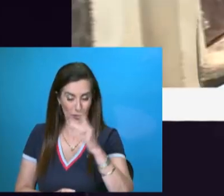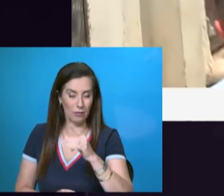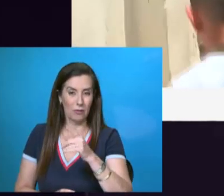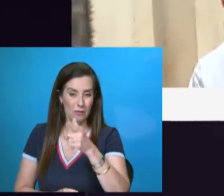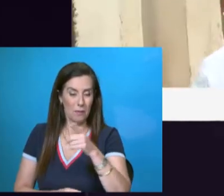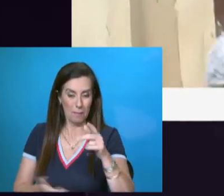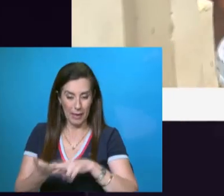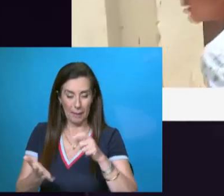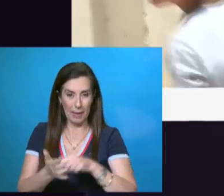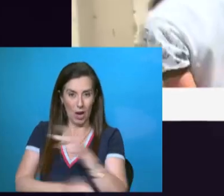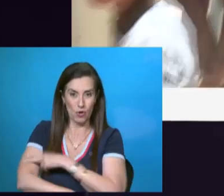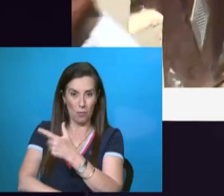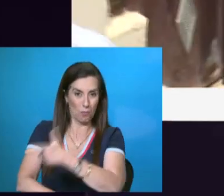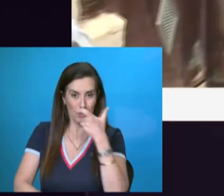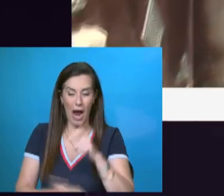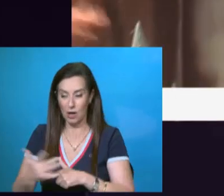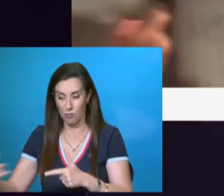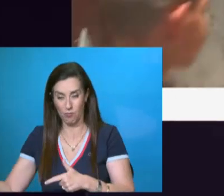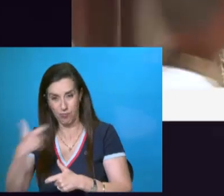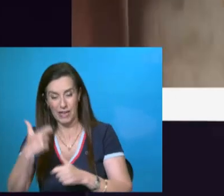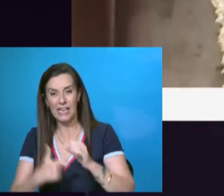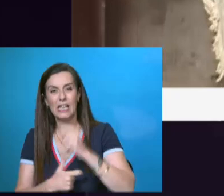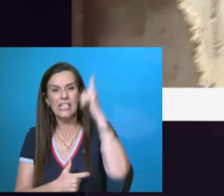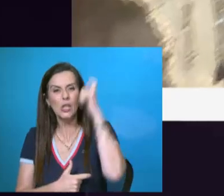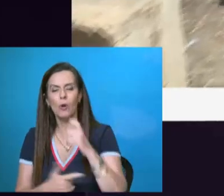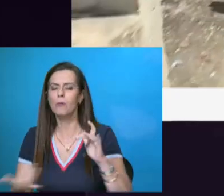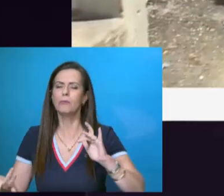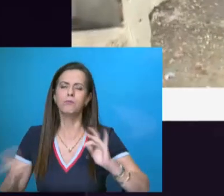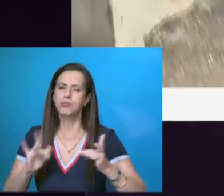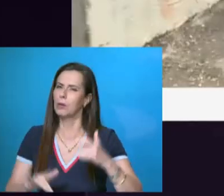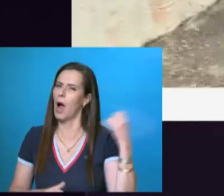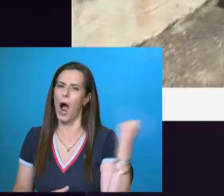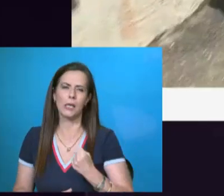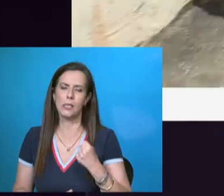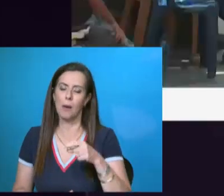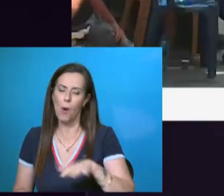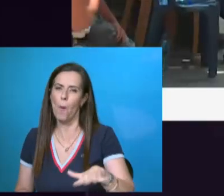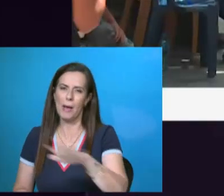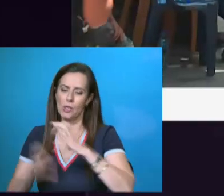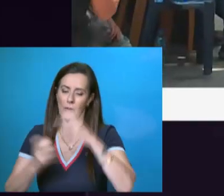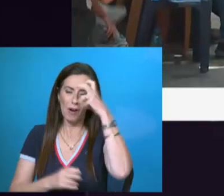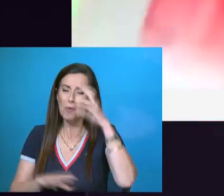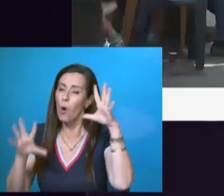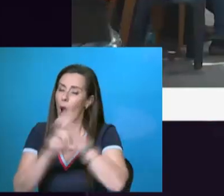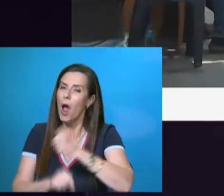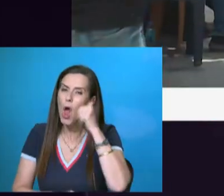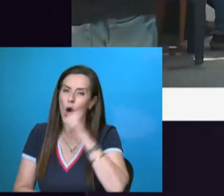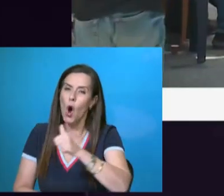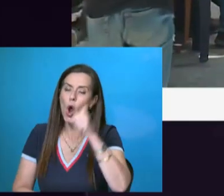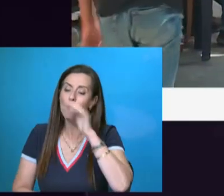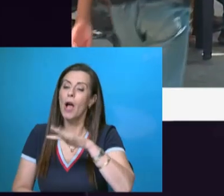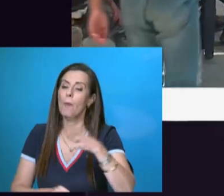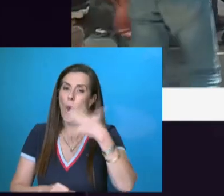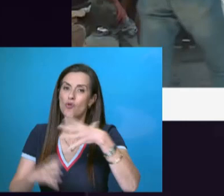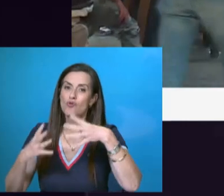אחרי שהוא ירה זיקוקים לעברם, עימותים אלימים מאוד כאן בעיסאוויה בכל לילה וגם בשכונות אחרות. במזרח